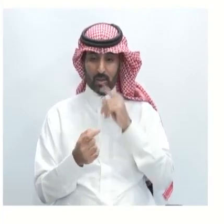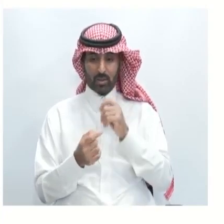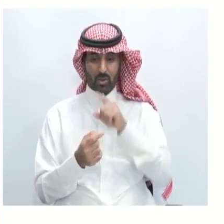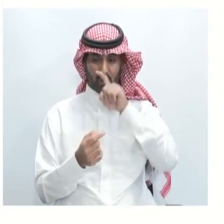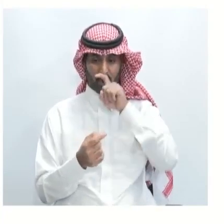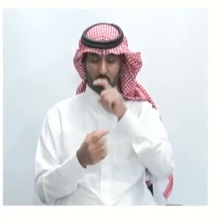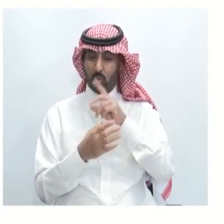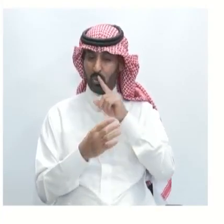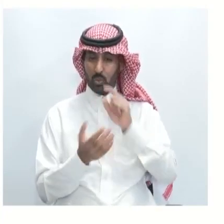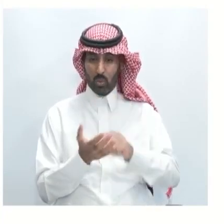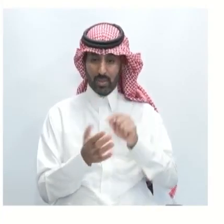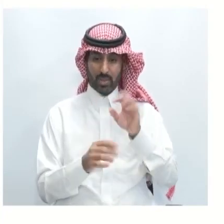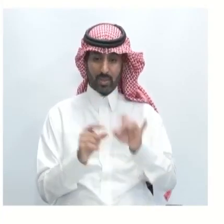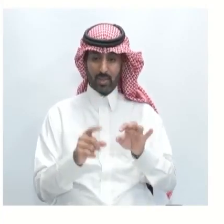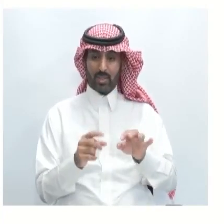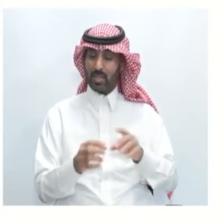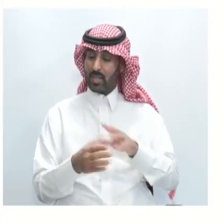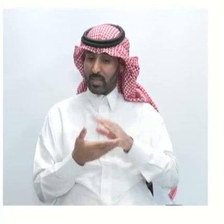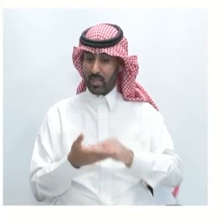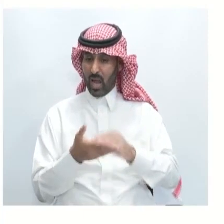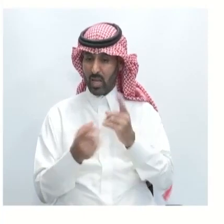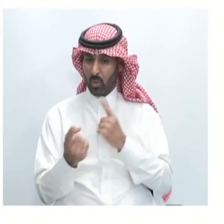يساعد على التواصل الاجتماعي